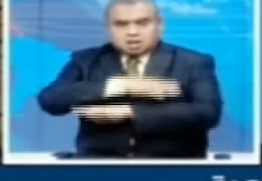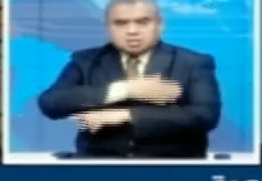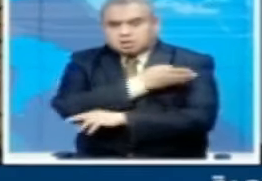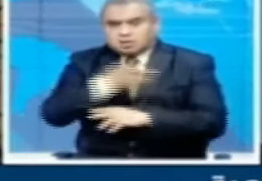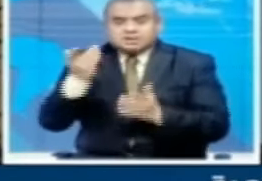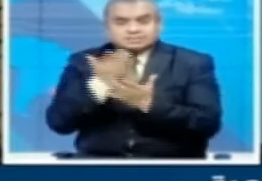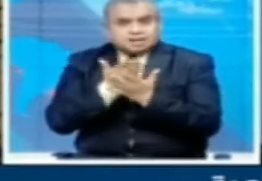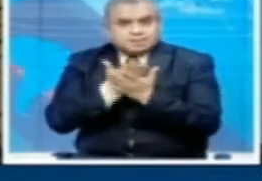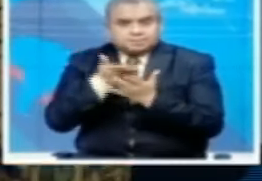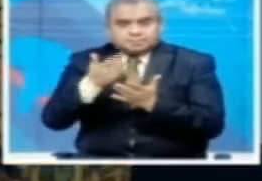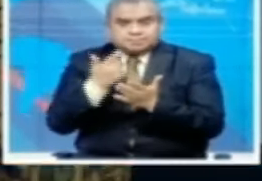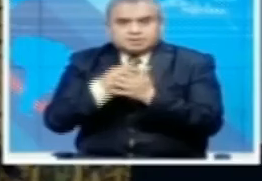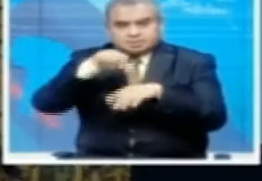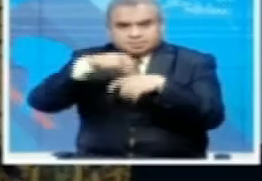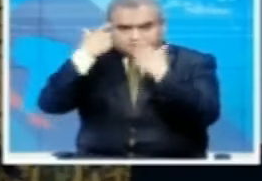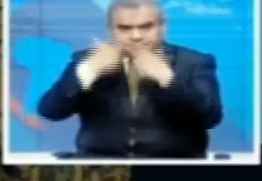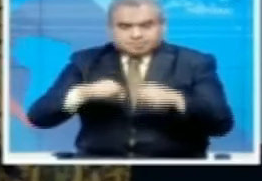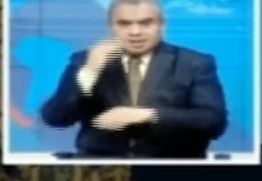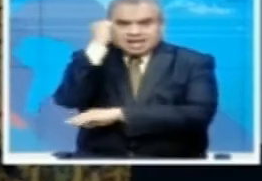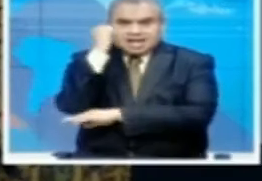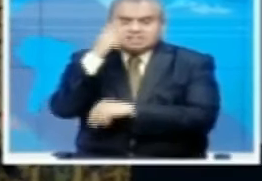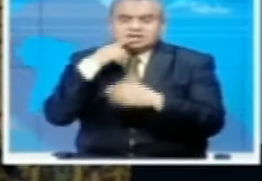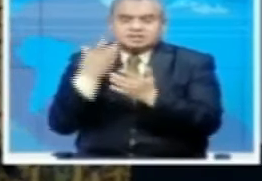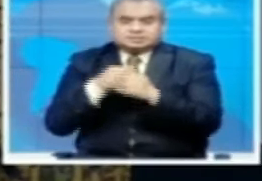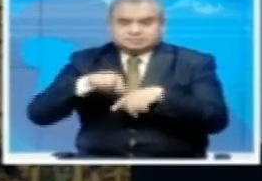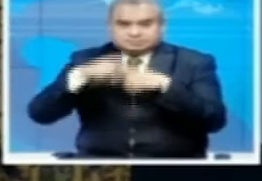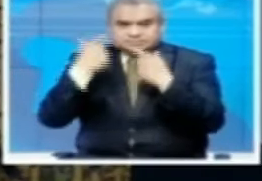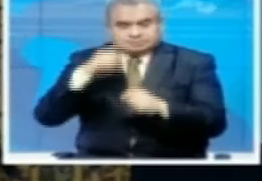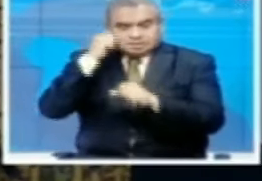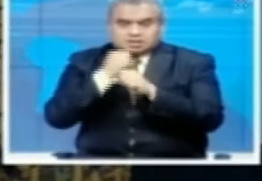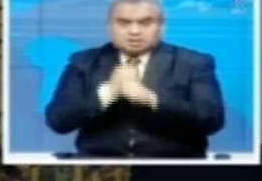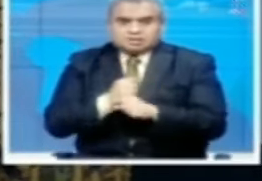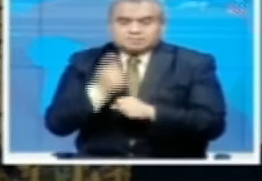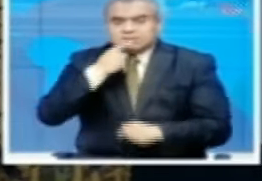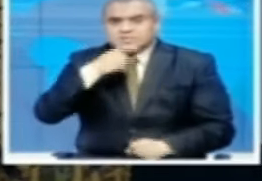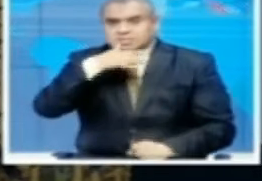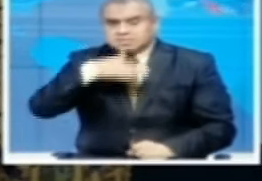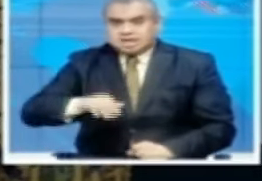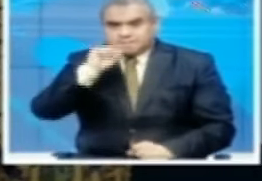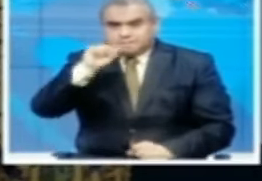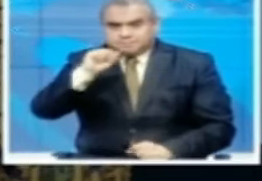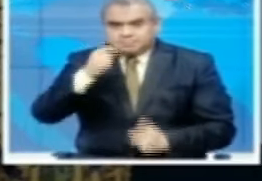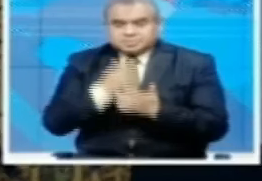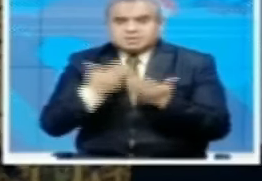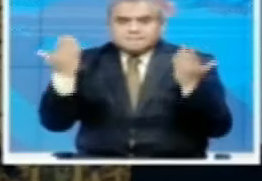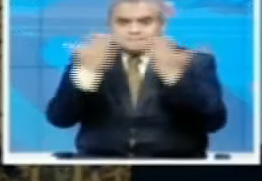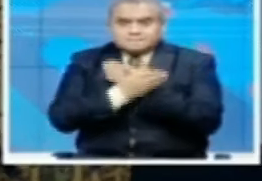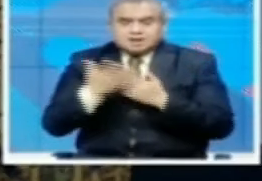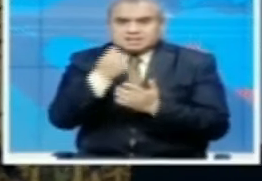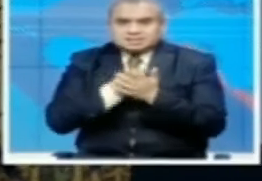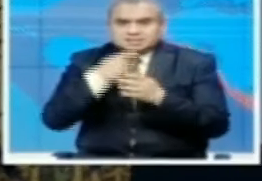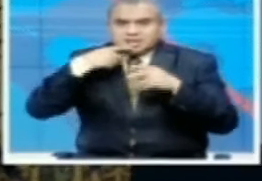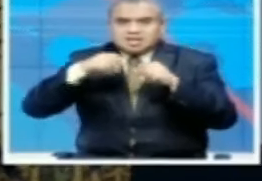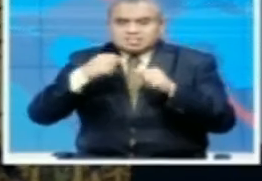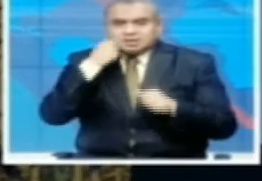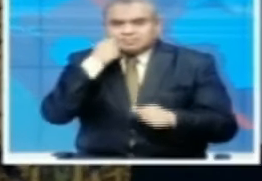سببا في بقاء وصمود هذا الوطن، وكانت دماؤهم الزكية نهرا ارتوت منه رمال